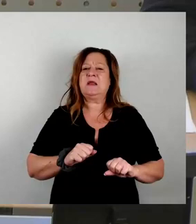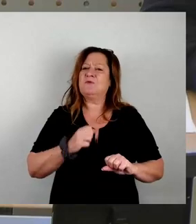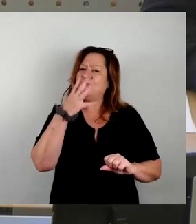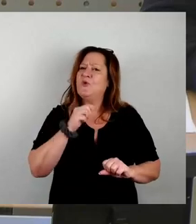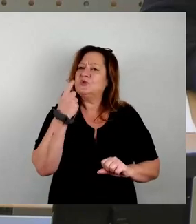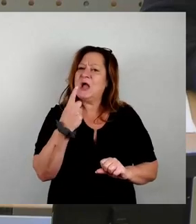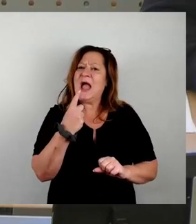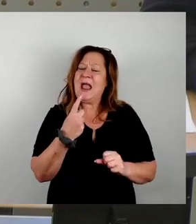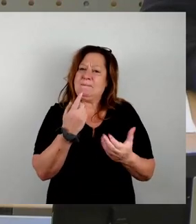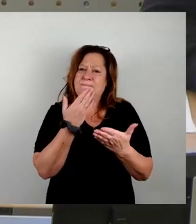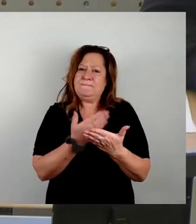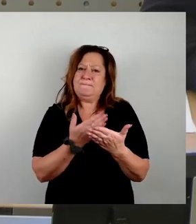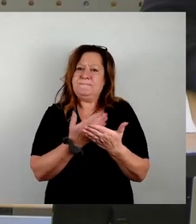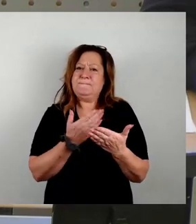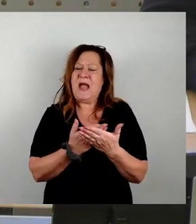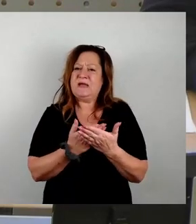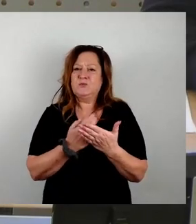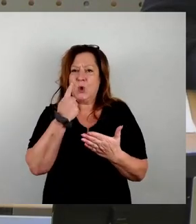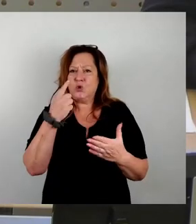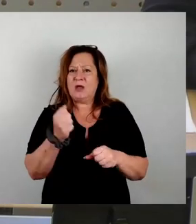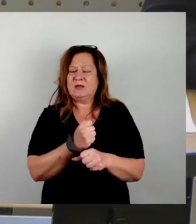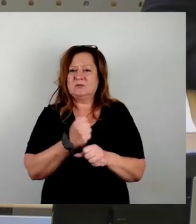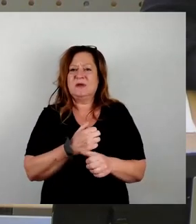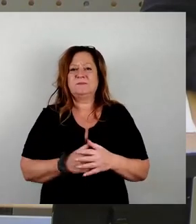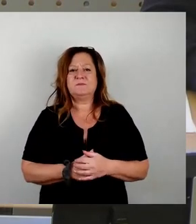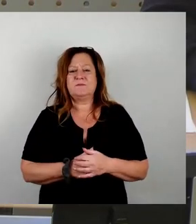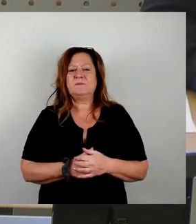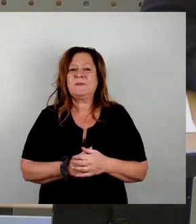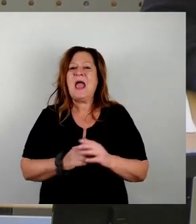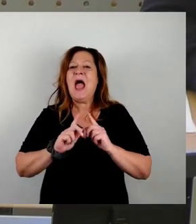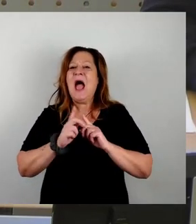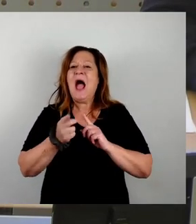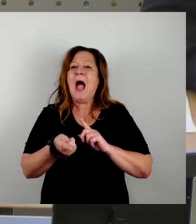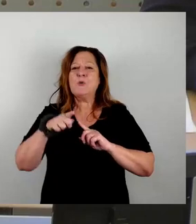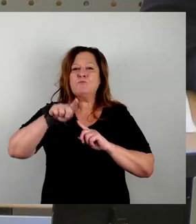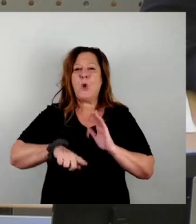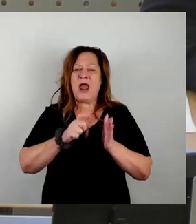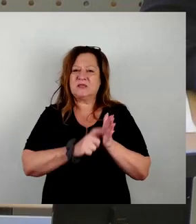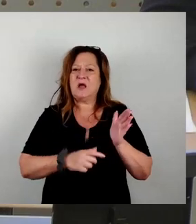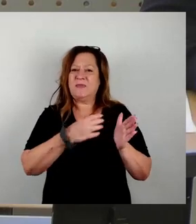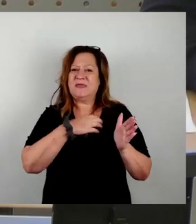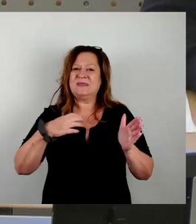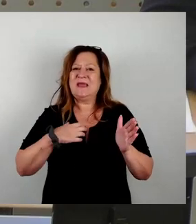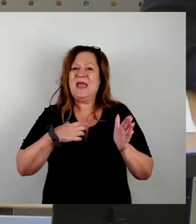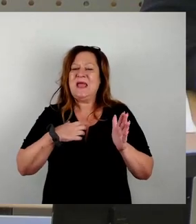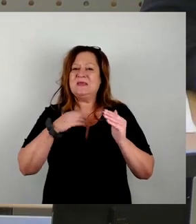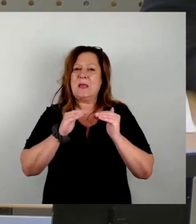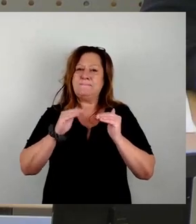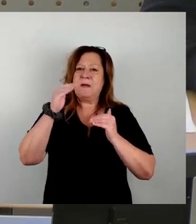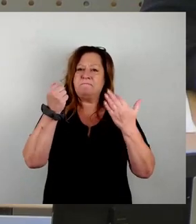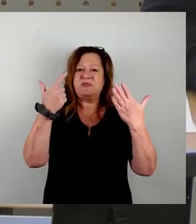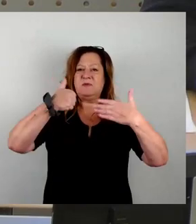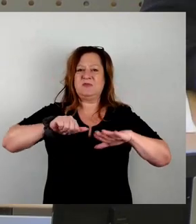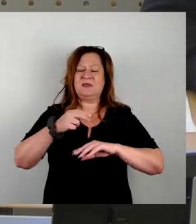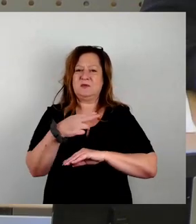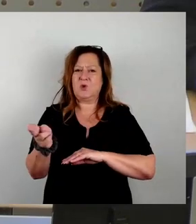machen. Wir erhöhen ja unter anderem auch die Abo-Monatskarte in Dresden auf dann knapp 67 Euro. Wir landen dann